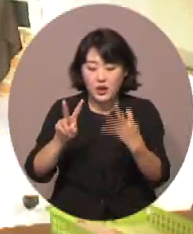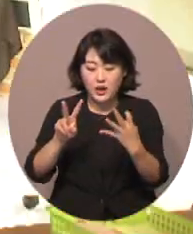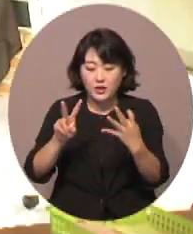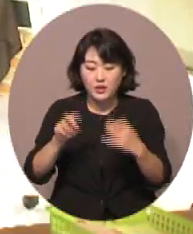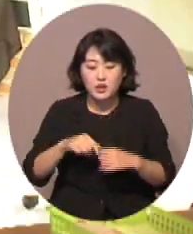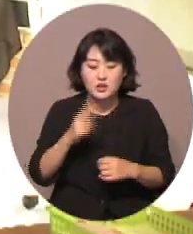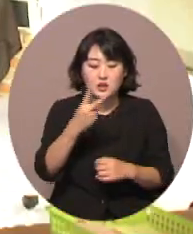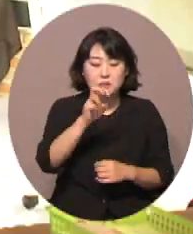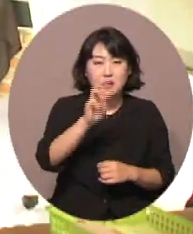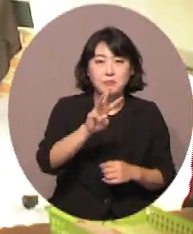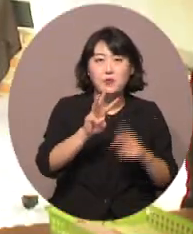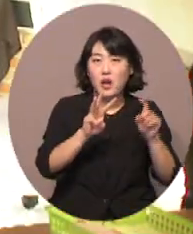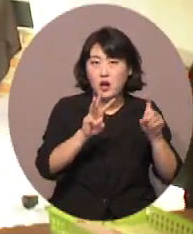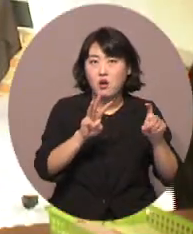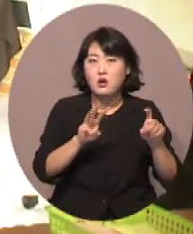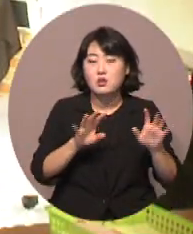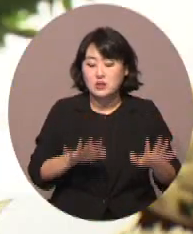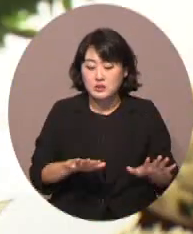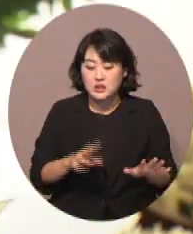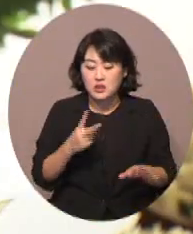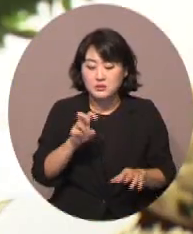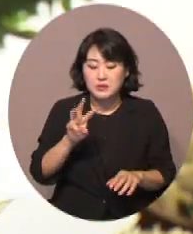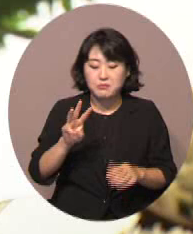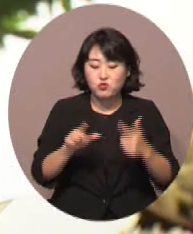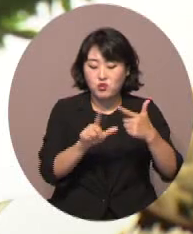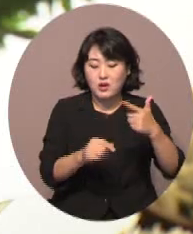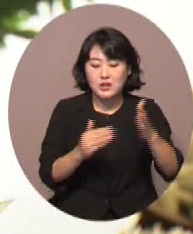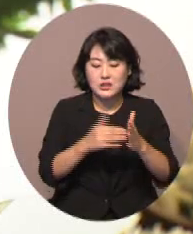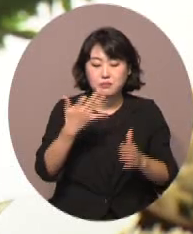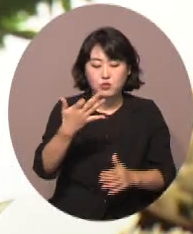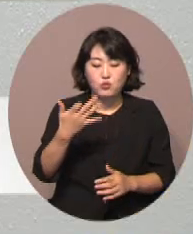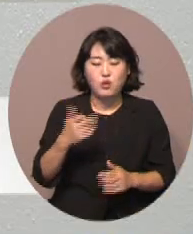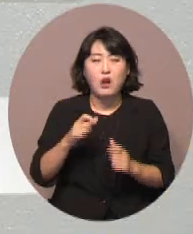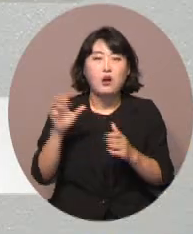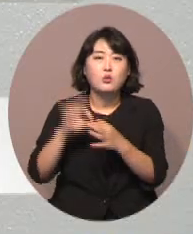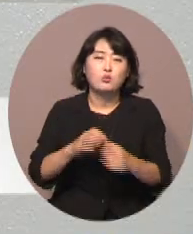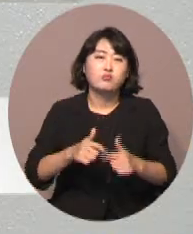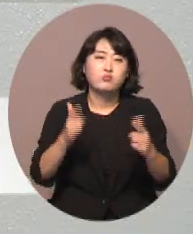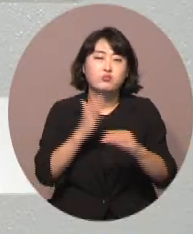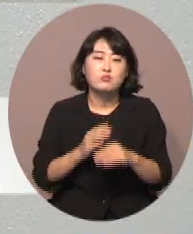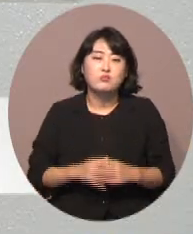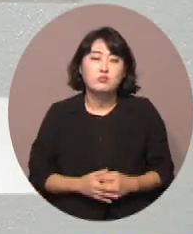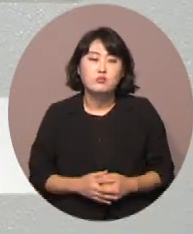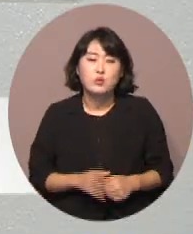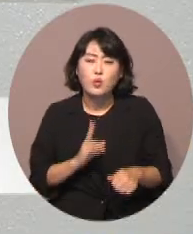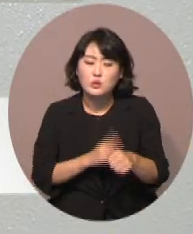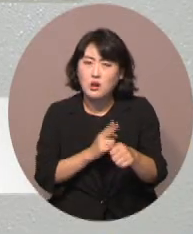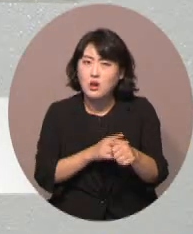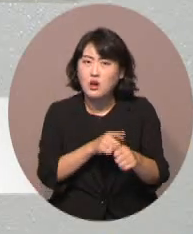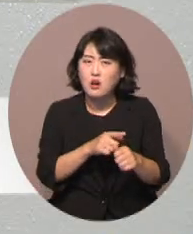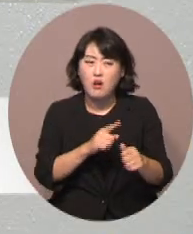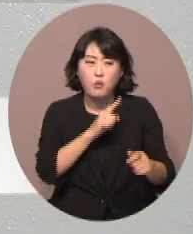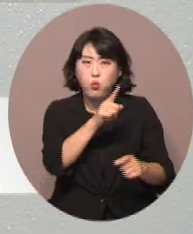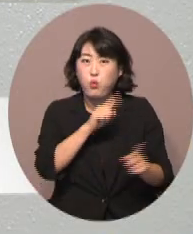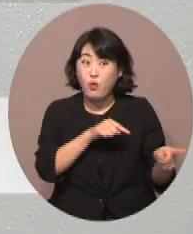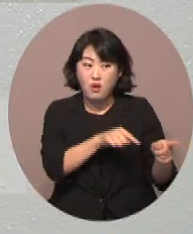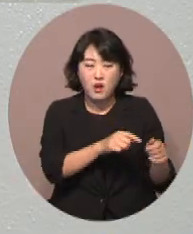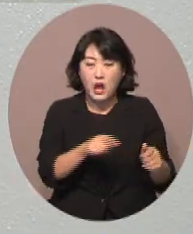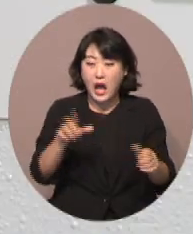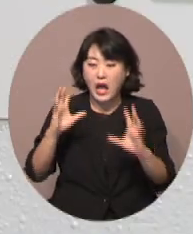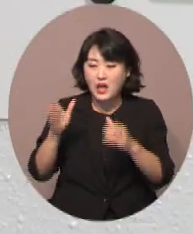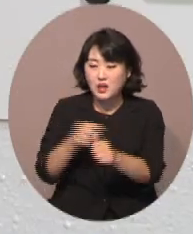상반기에 건으로 계속 늘고 있습니다 노조측은 교사를 상대로 한 아동학대 고소가 발고